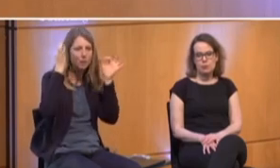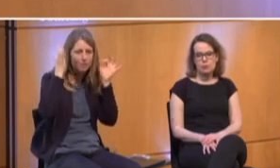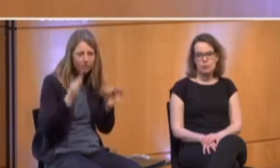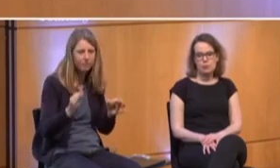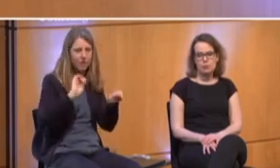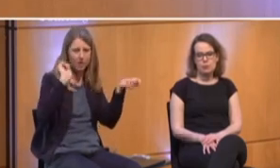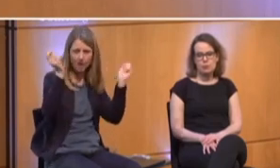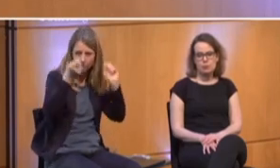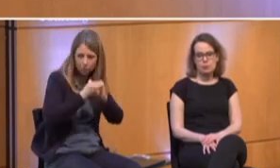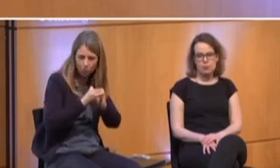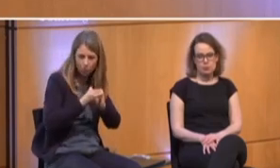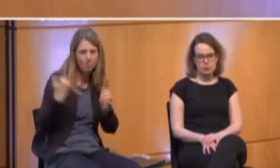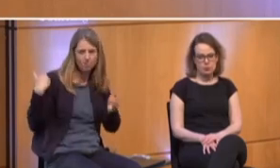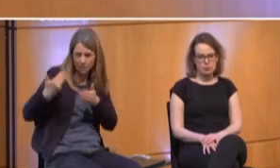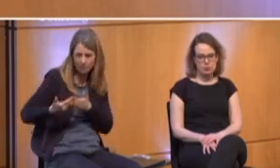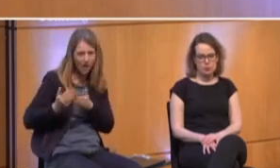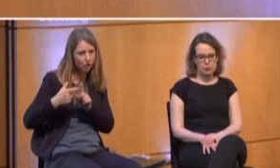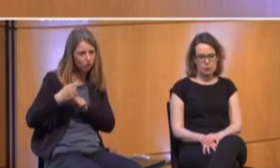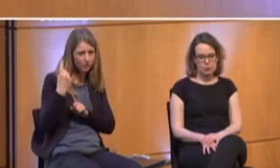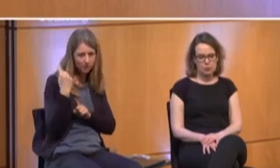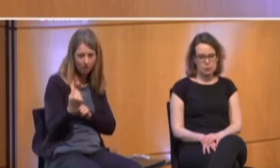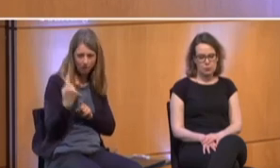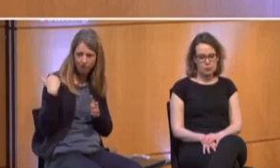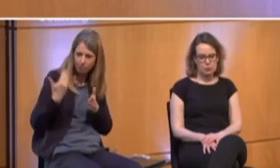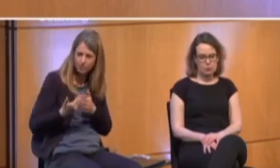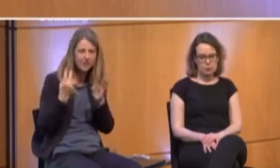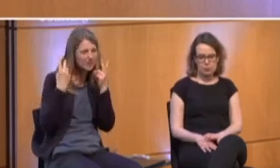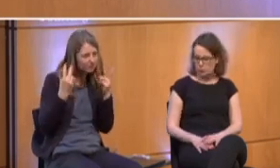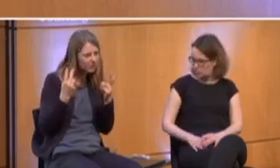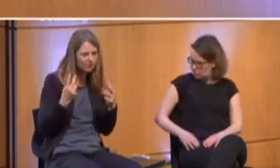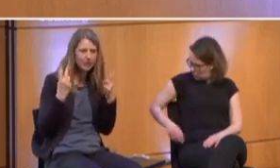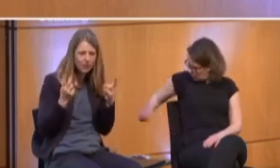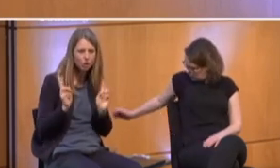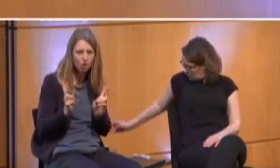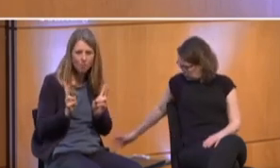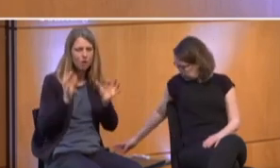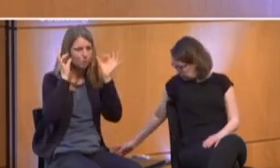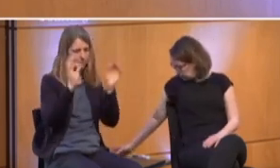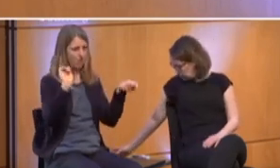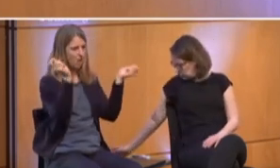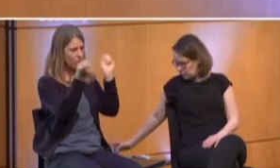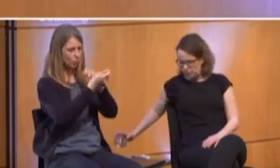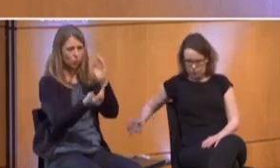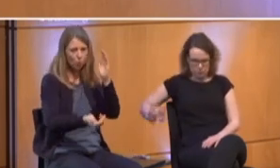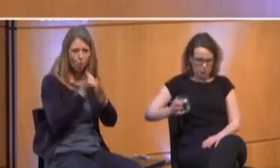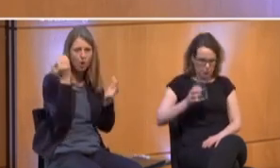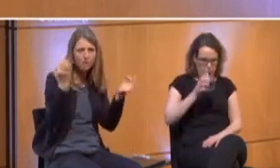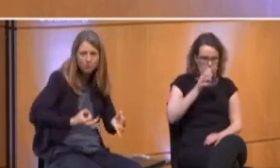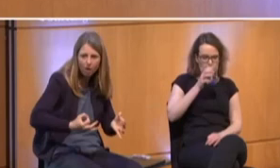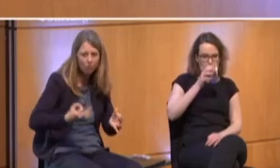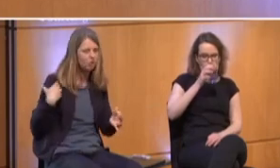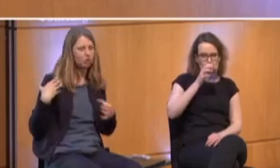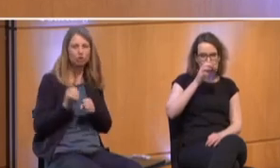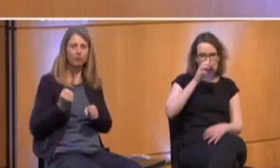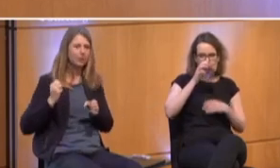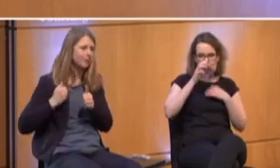weil sie zwar gut waren, hervorragend waren, in dem, was bisher wichtig war, aber in der neuen Welt nicht mehr unbedingt die Führenden.